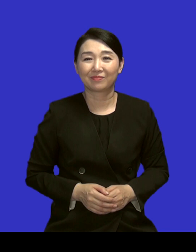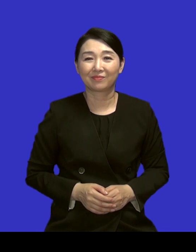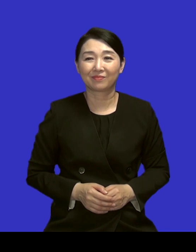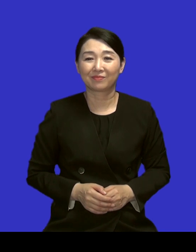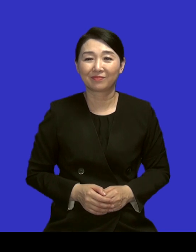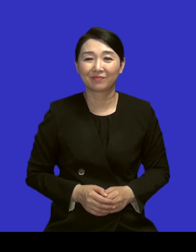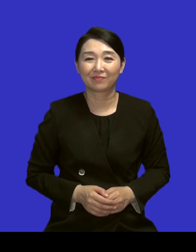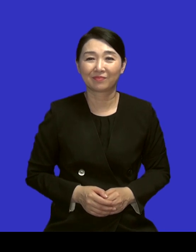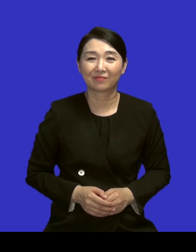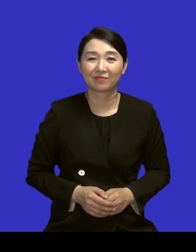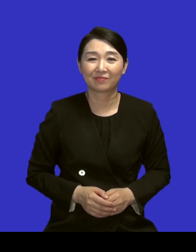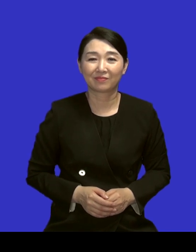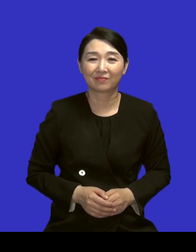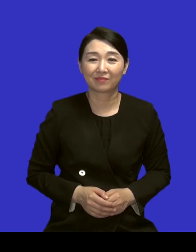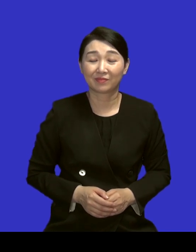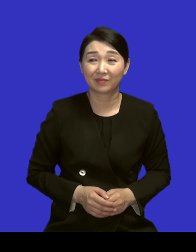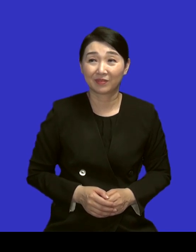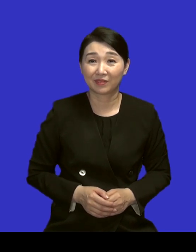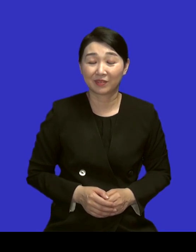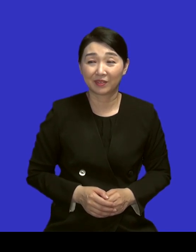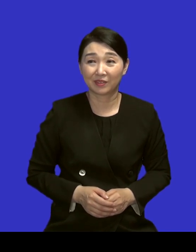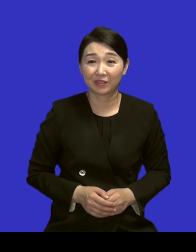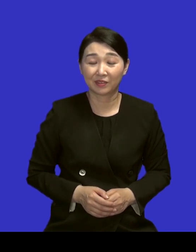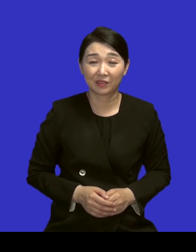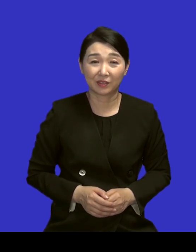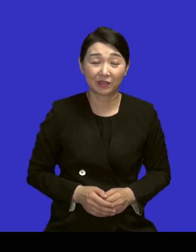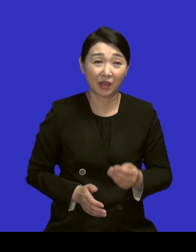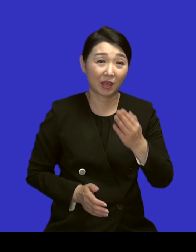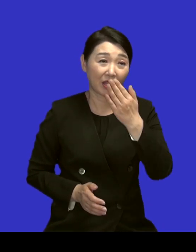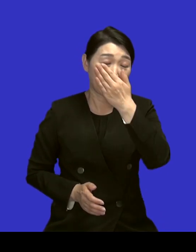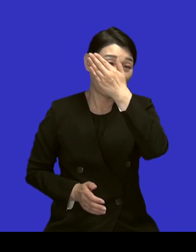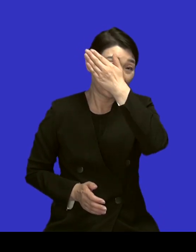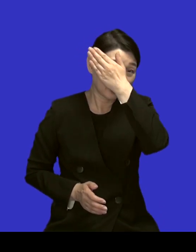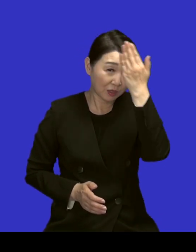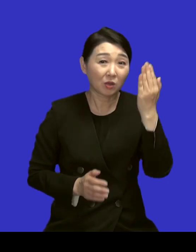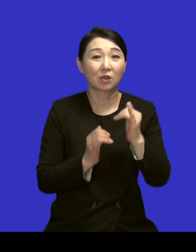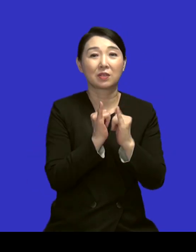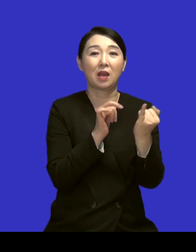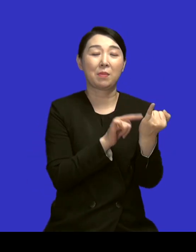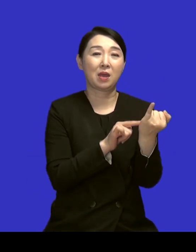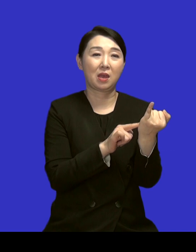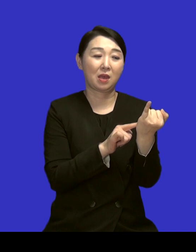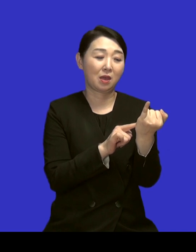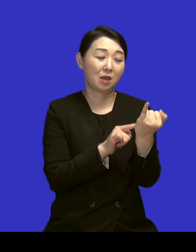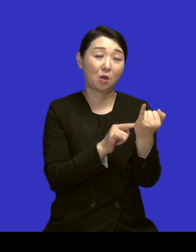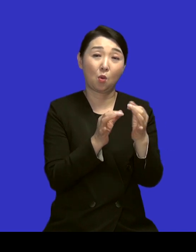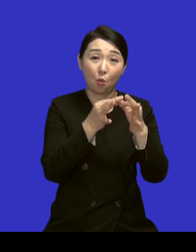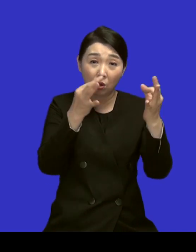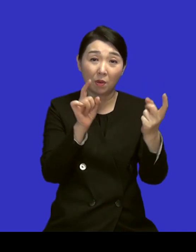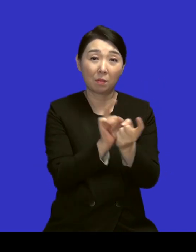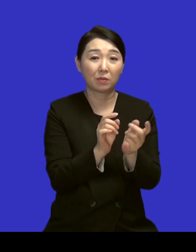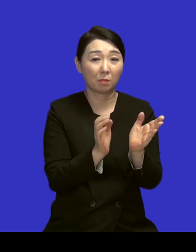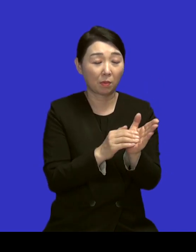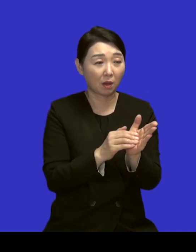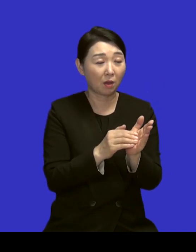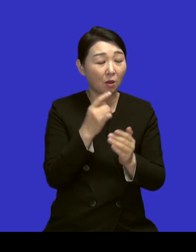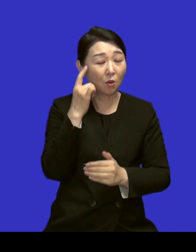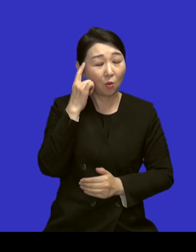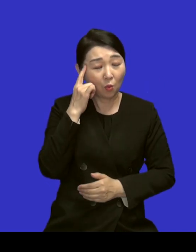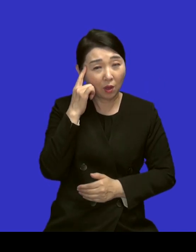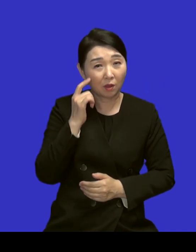그때 한 친했던 청년 자매를 이렇게 오랜만에 만났는데 분명히 주일학교 시절